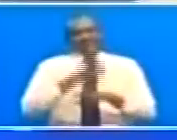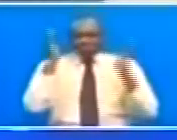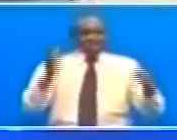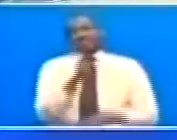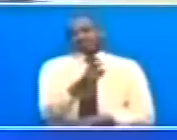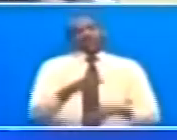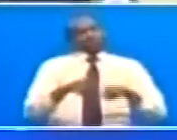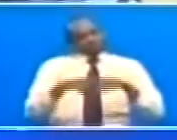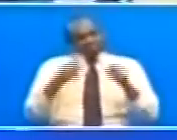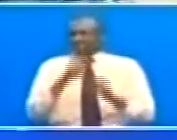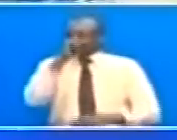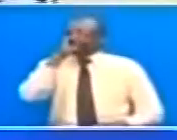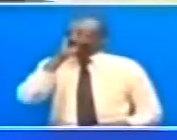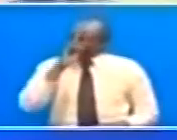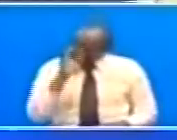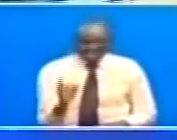committing a